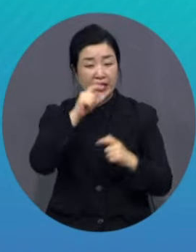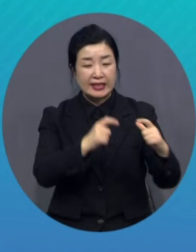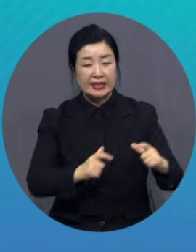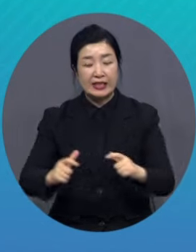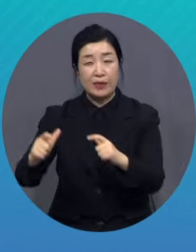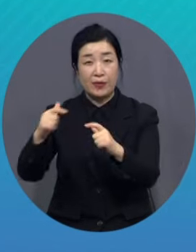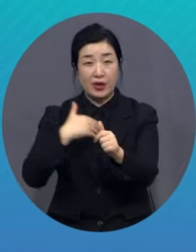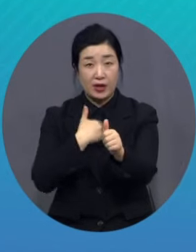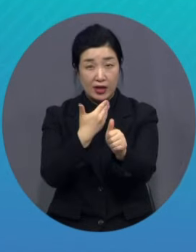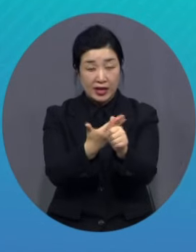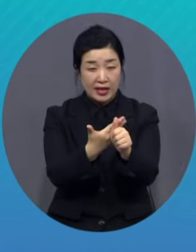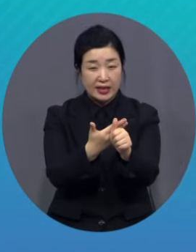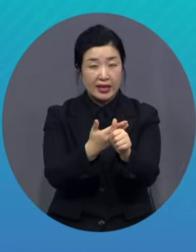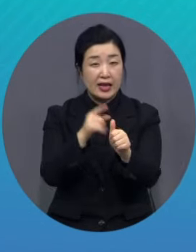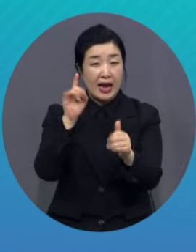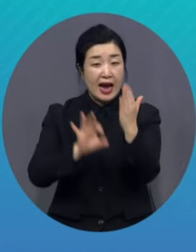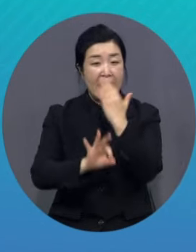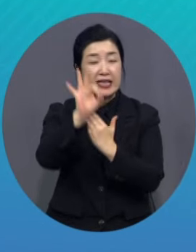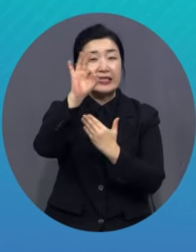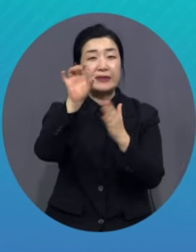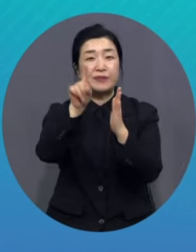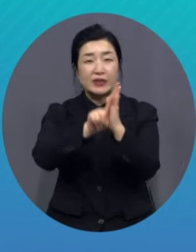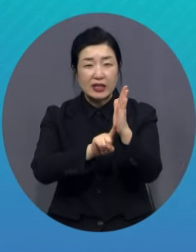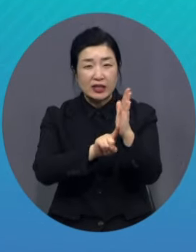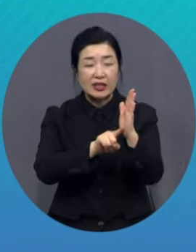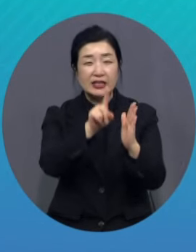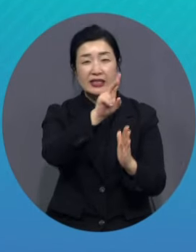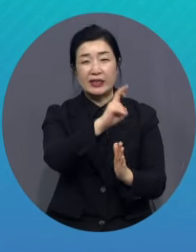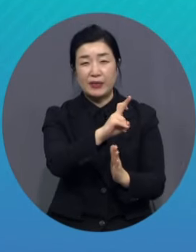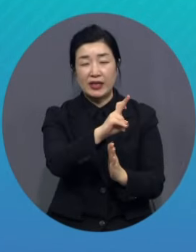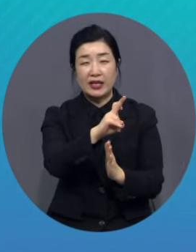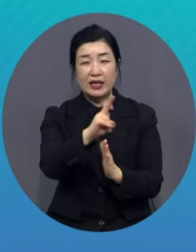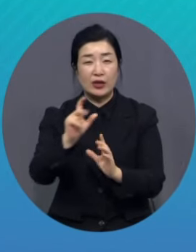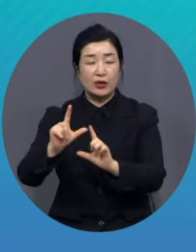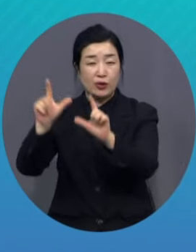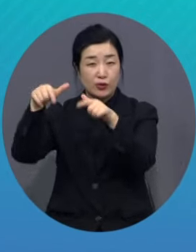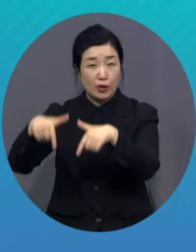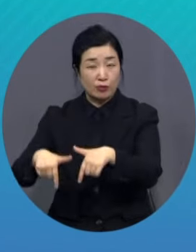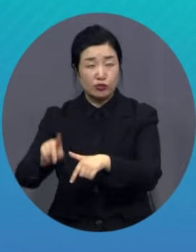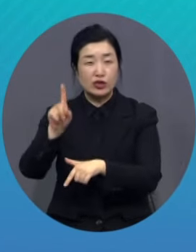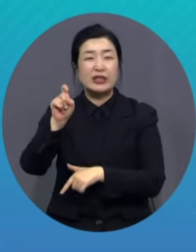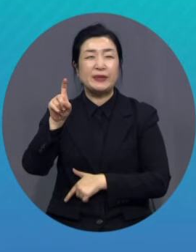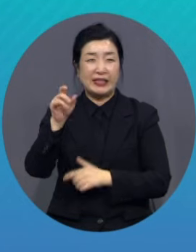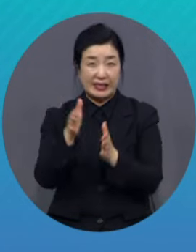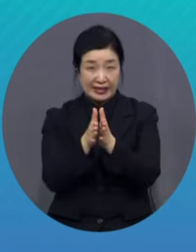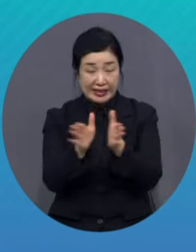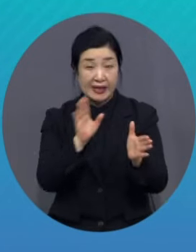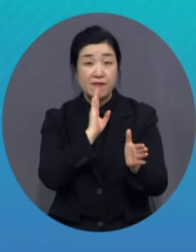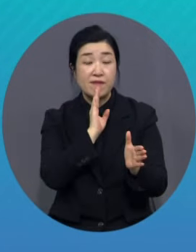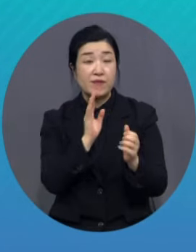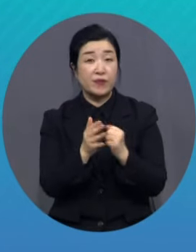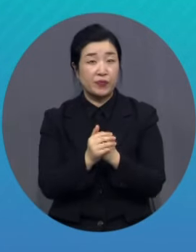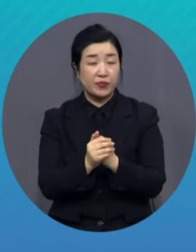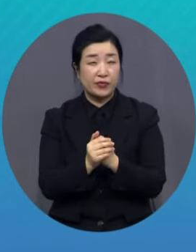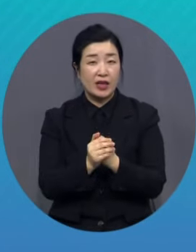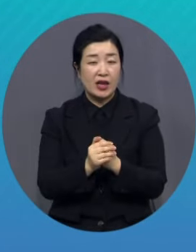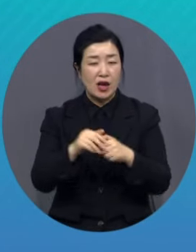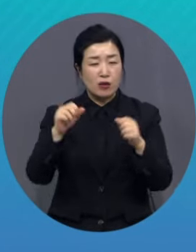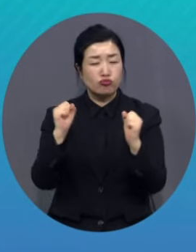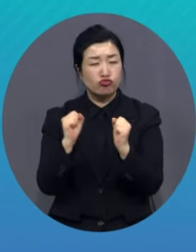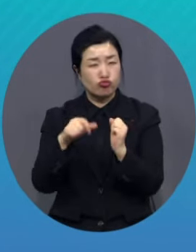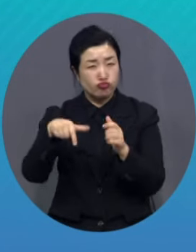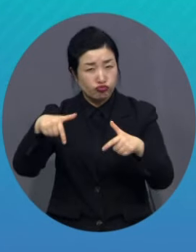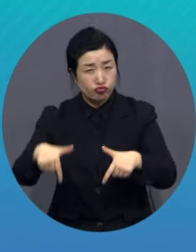기 보시면 아침 최저 기온은 북부와 남부 지역 12도 서부 동부 지역 11도로 시작하겠고요 낮최고 기온은 북부 지역